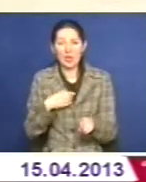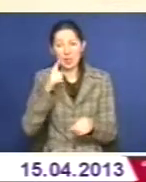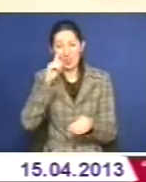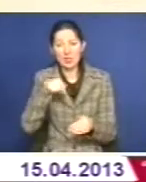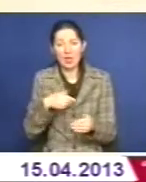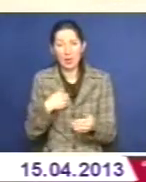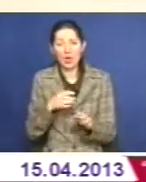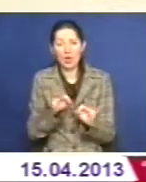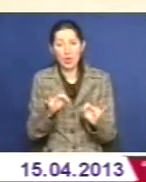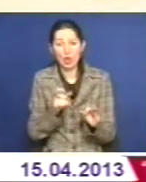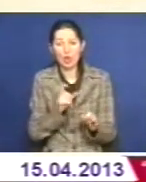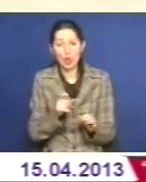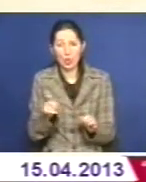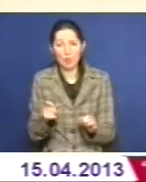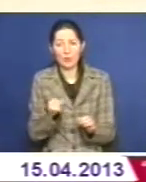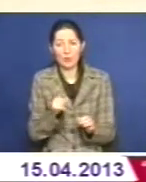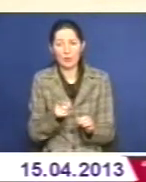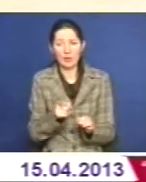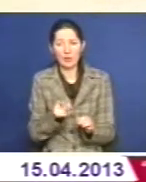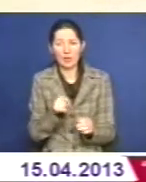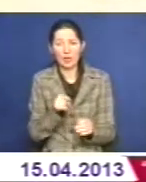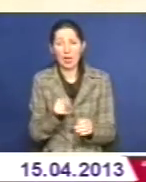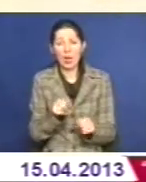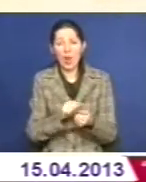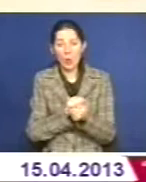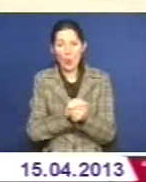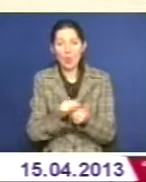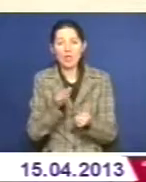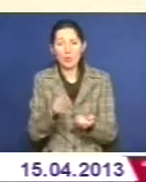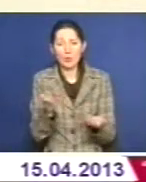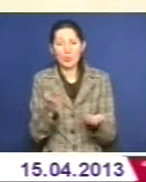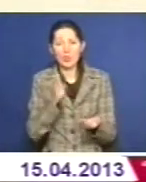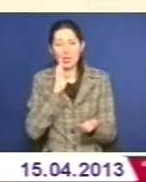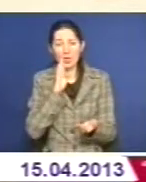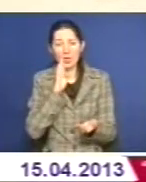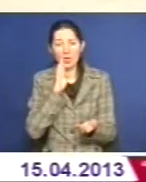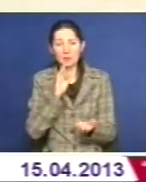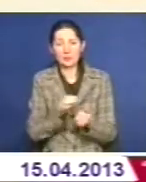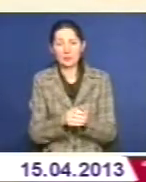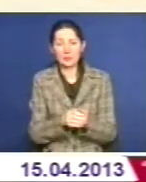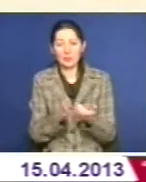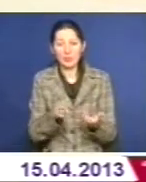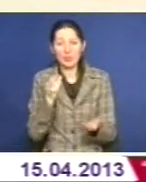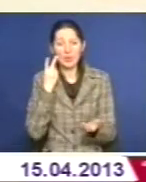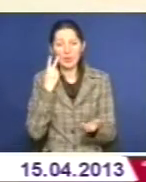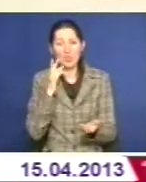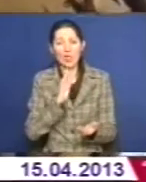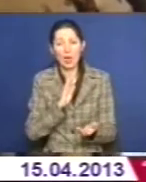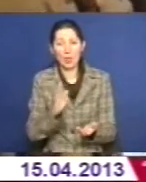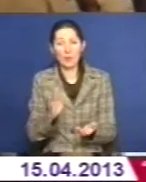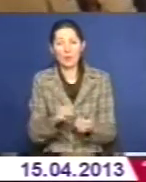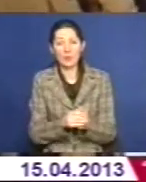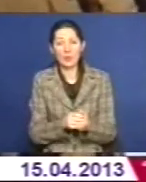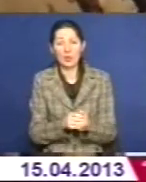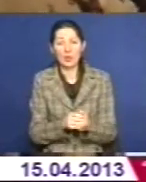так розказували люди, він там попрали йому десь жінки, там так, але він завжди був із сотнею.